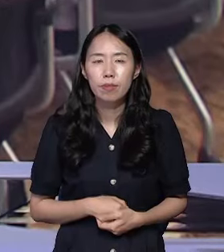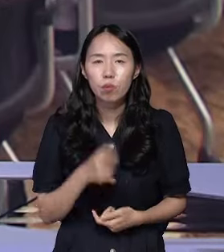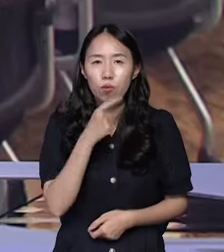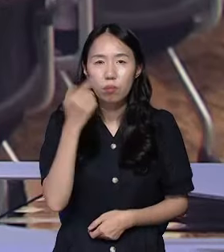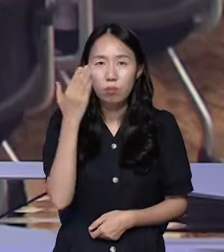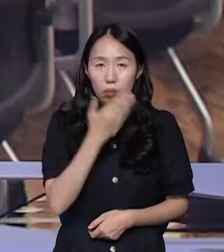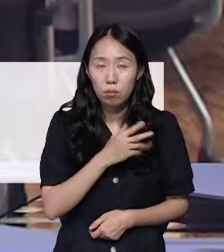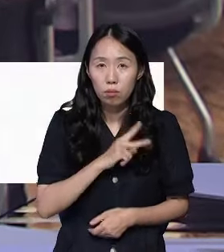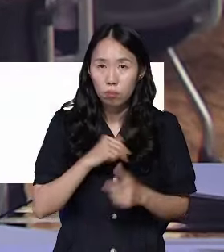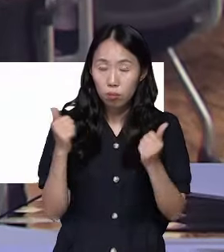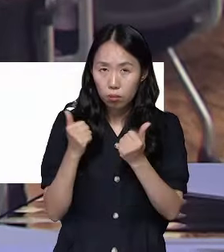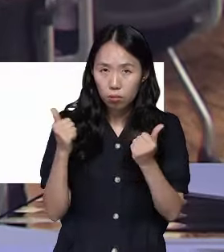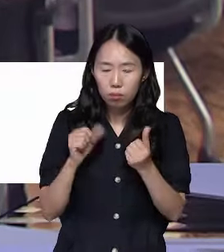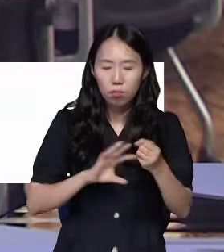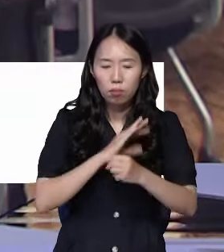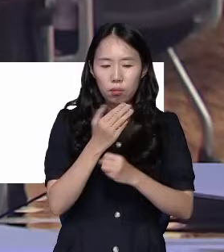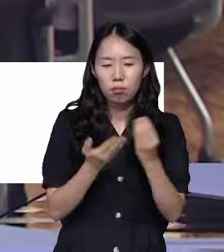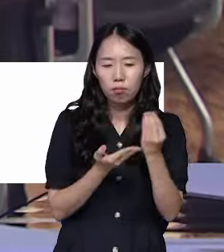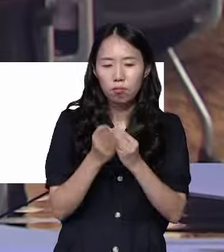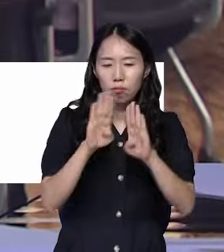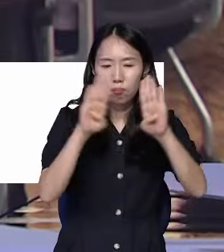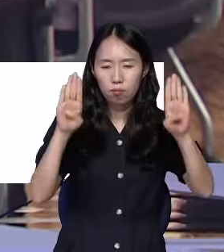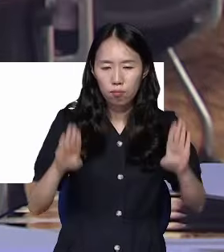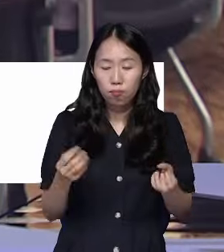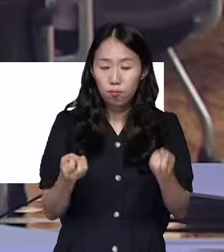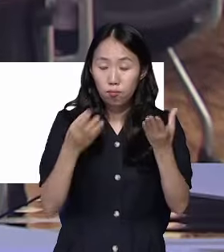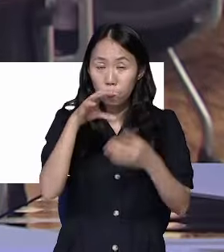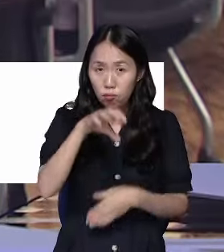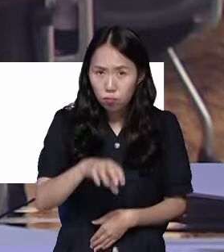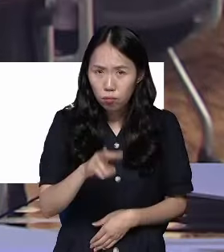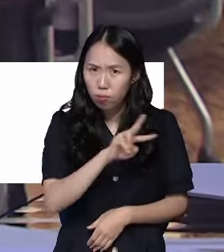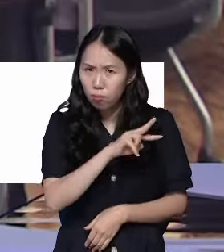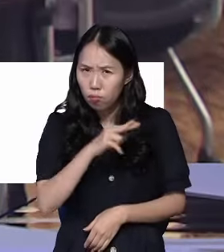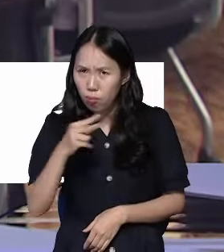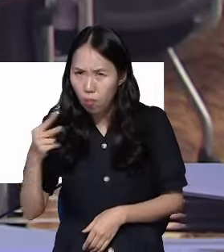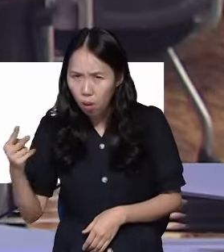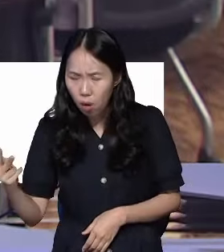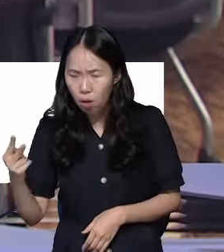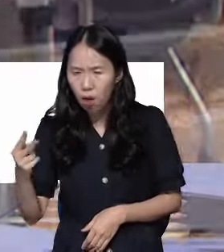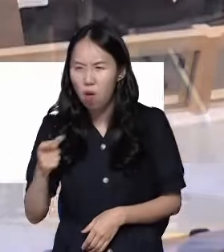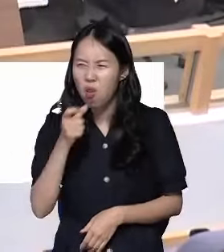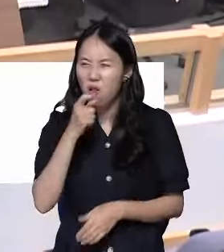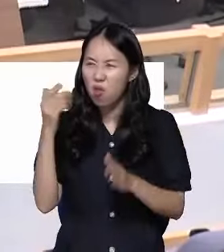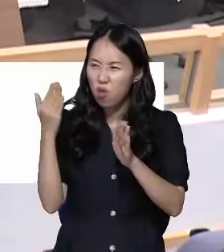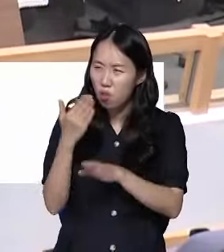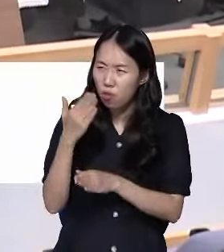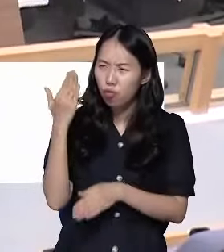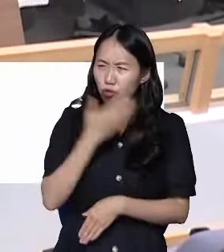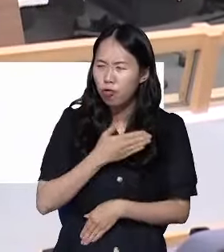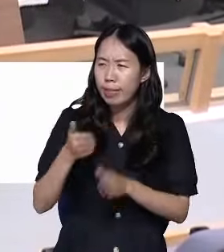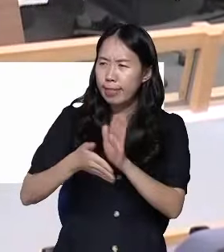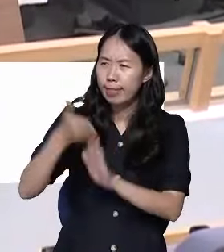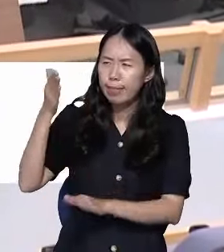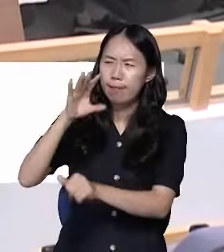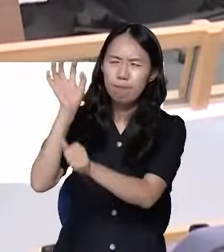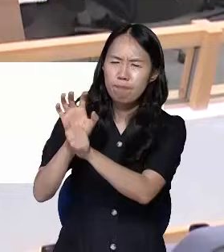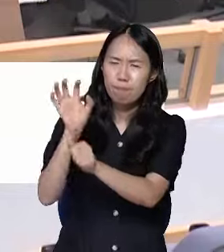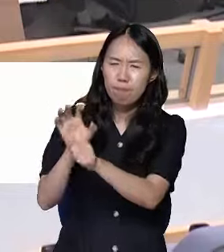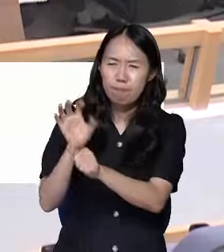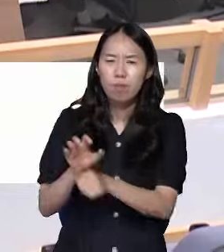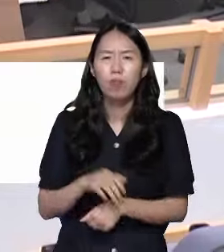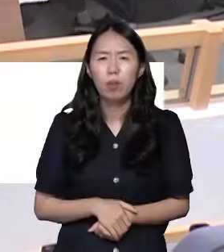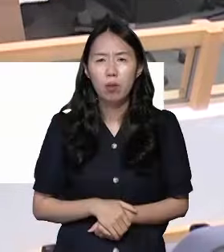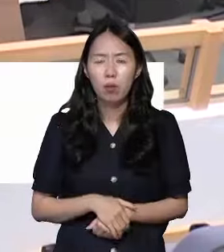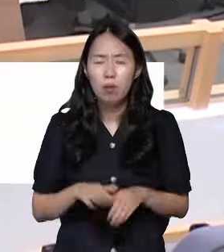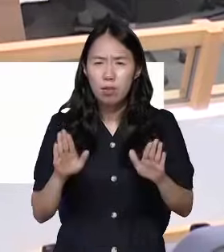여수시 의회가 세계선 박람회 주행사장 위치 변경 가능성을 밝힌 여수시를 질타했습니다. 여수시 의회